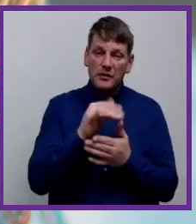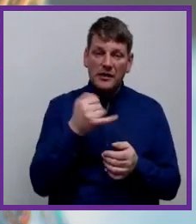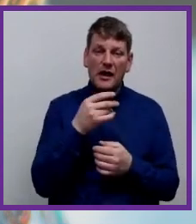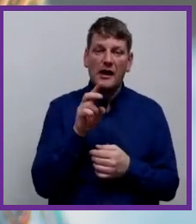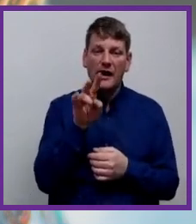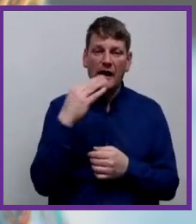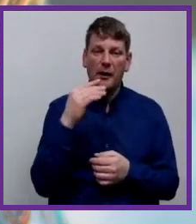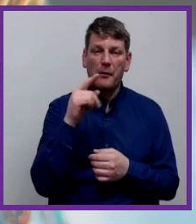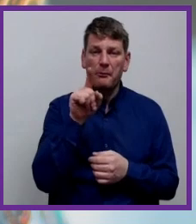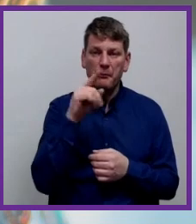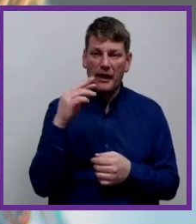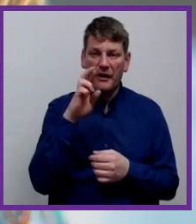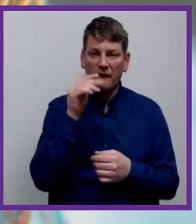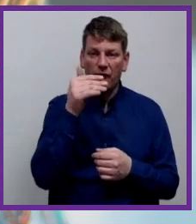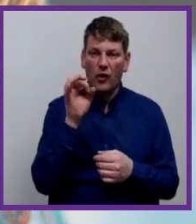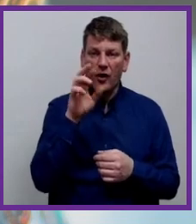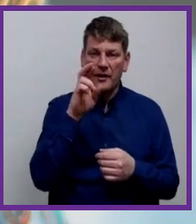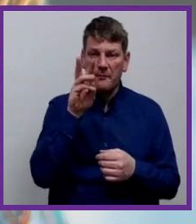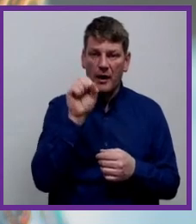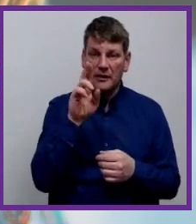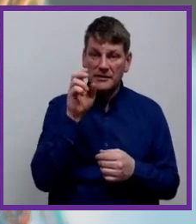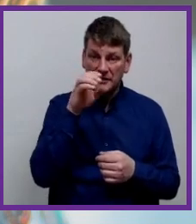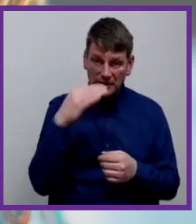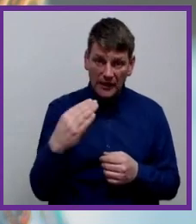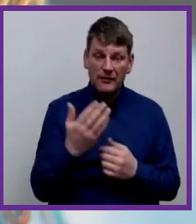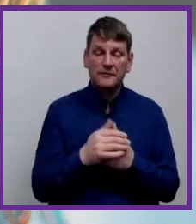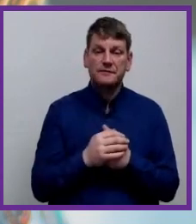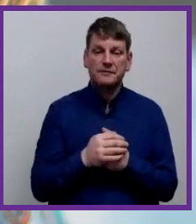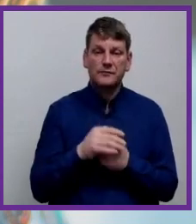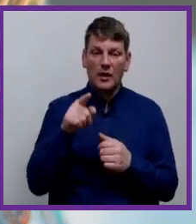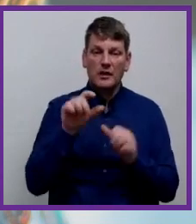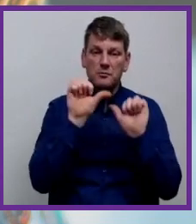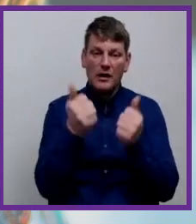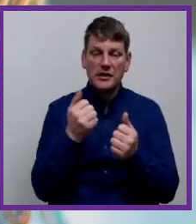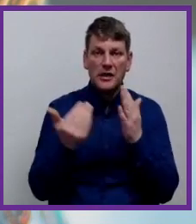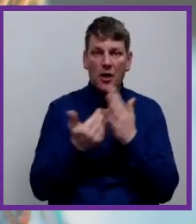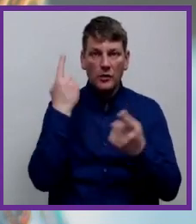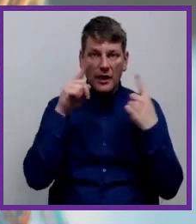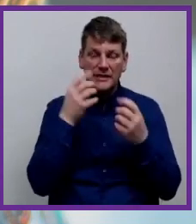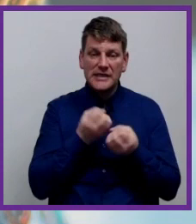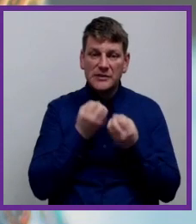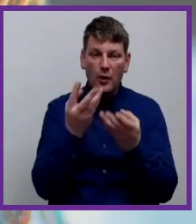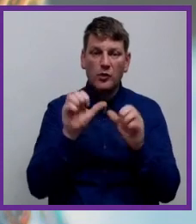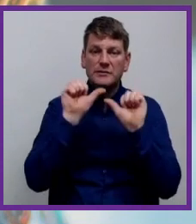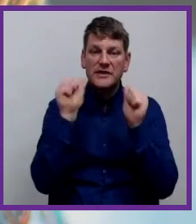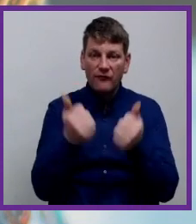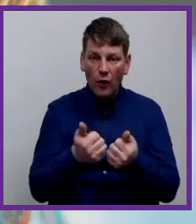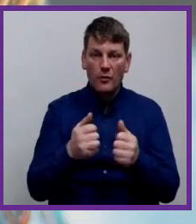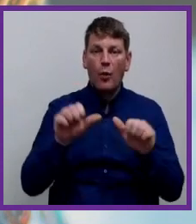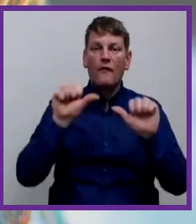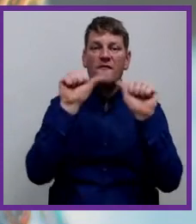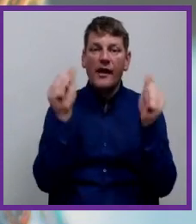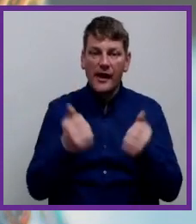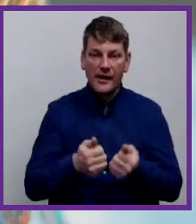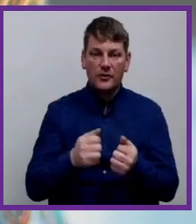happeningu, performanci, par tādu mākslinieckās jaunredzes izpausmes formu un veidu,